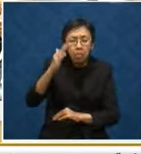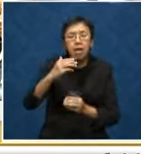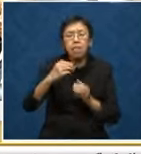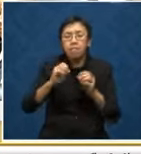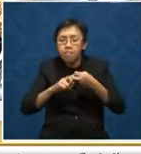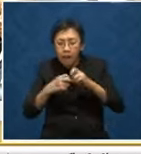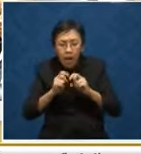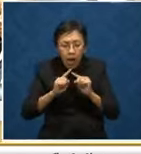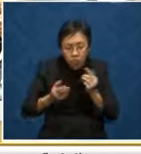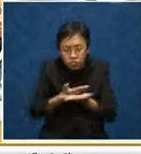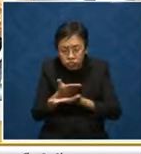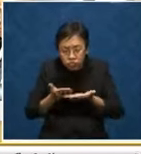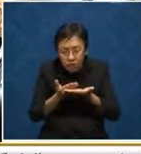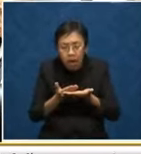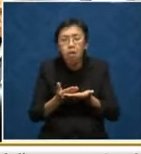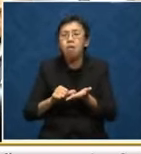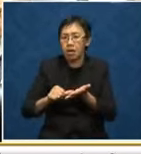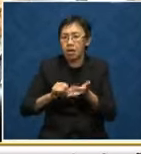คุณครับ